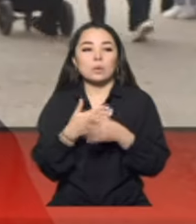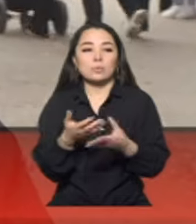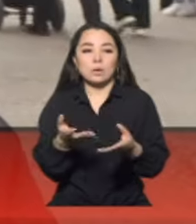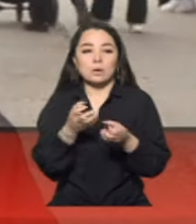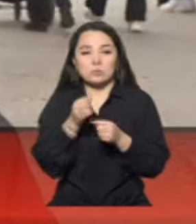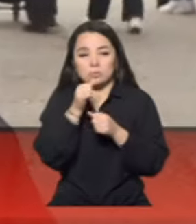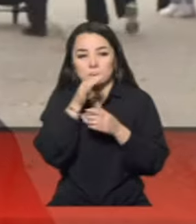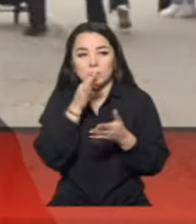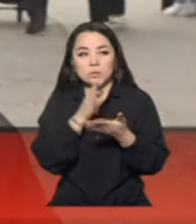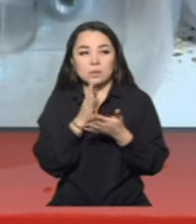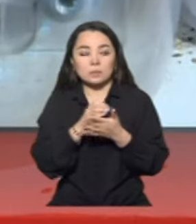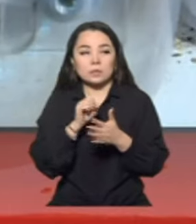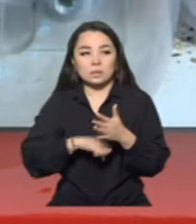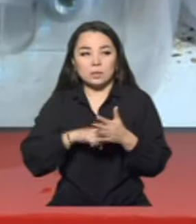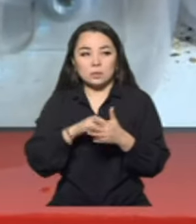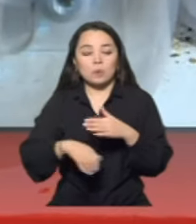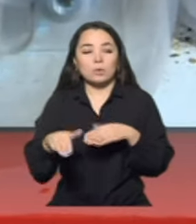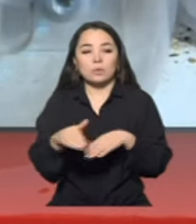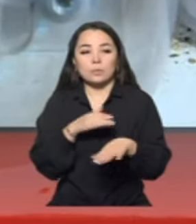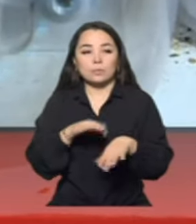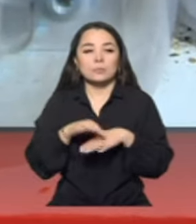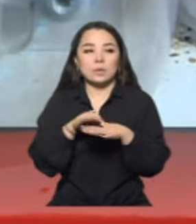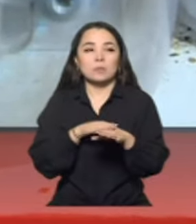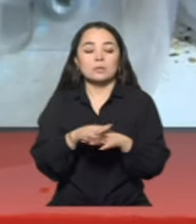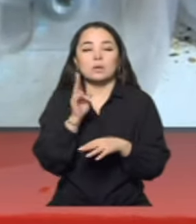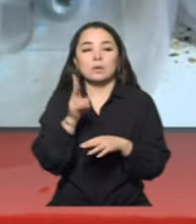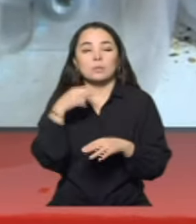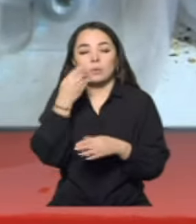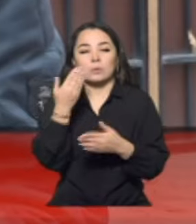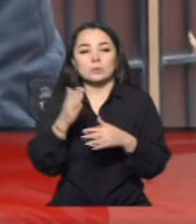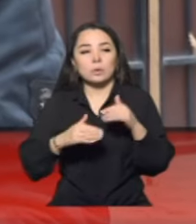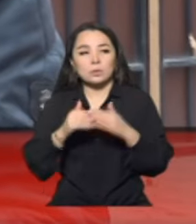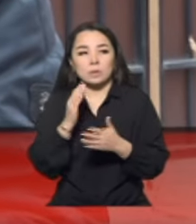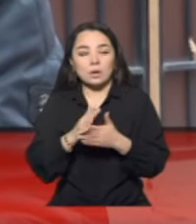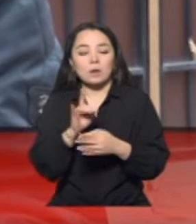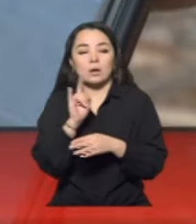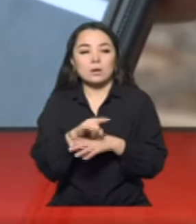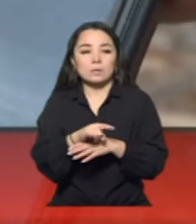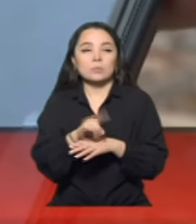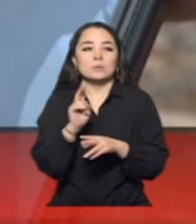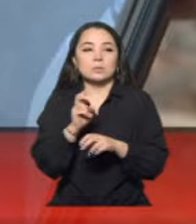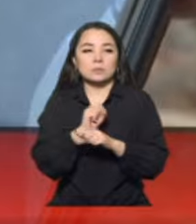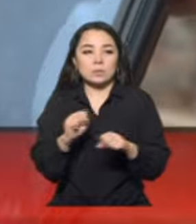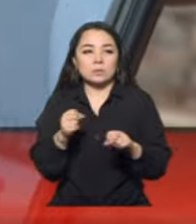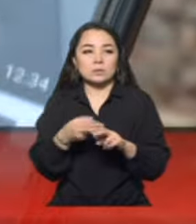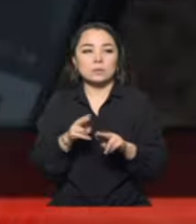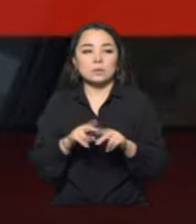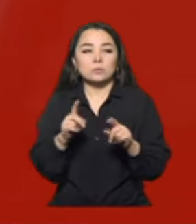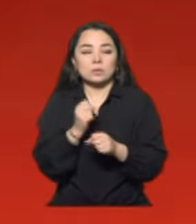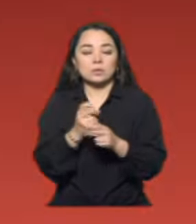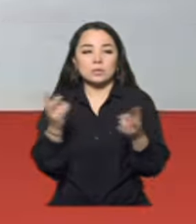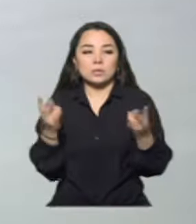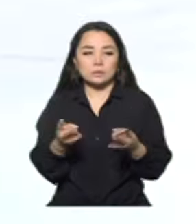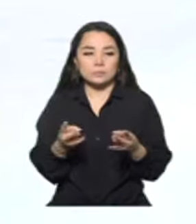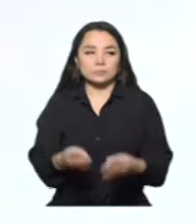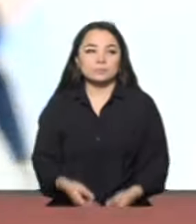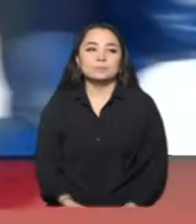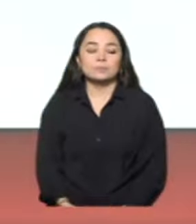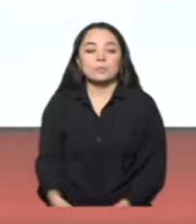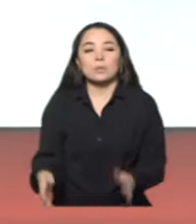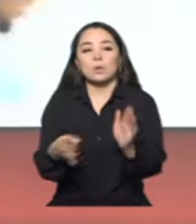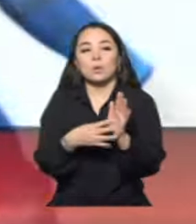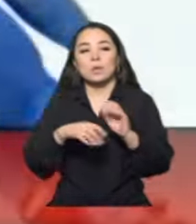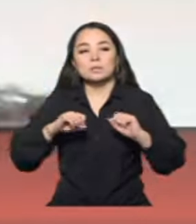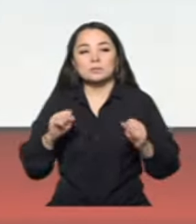алмай жатады негізінде. Қайырымдылық қорлары кімдердің қолында? Алаяқтарға алданбас үшін не істеу керек?